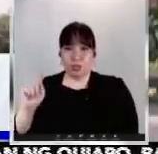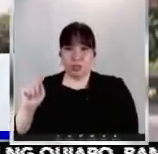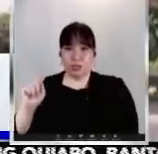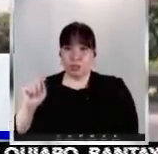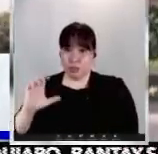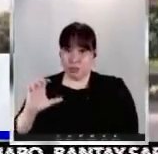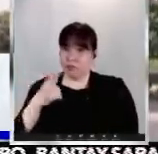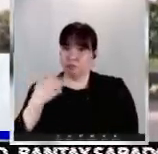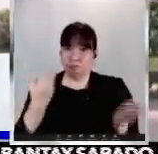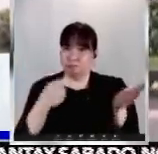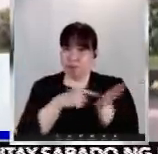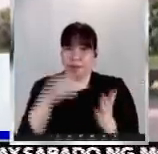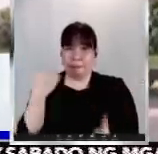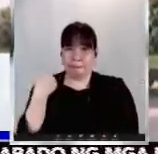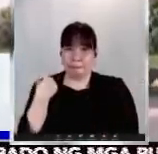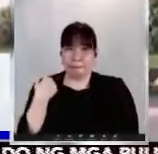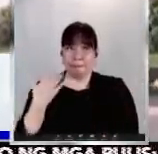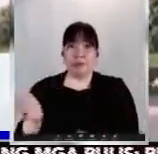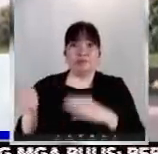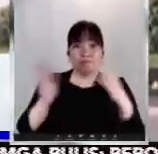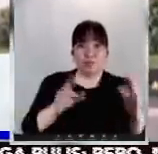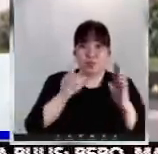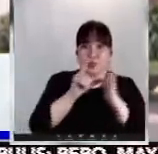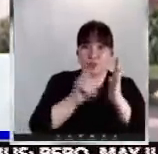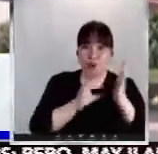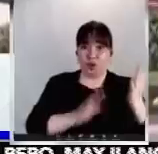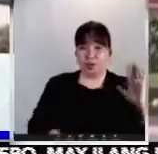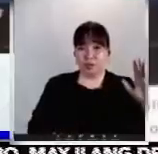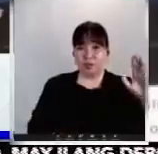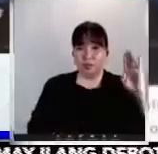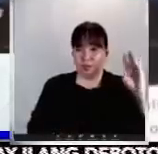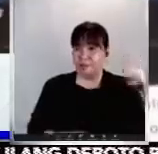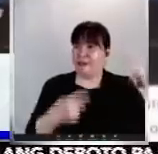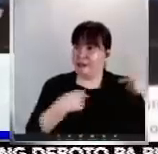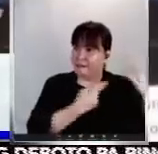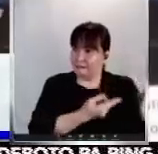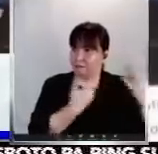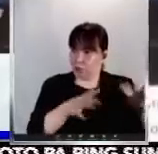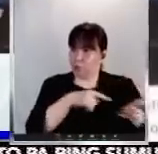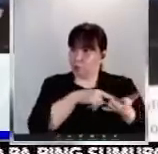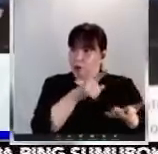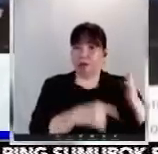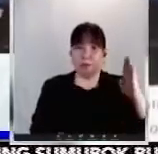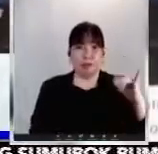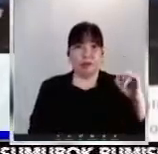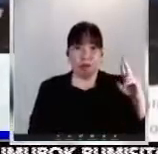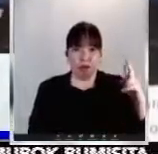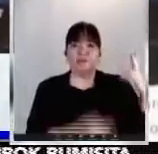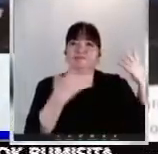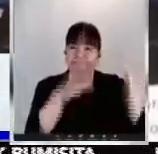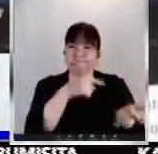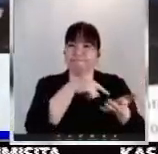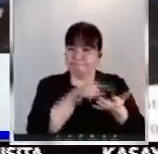Marcos. Itinanggi naman ito ng abogado ni Marcos at may certificate naman daw sila mula sa Bureau of Internal Revenue na nagbayad siya